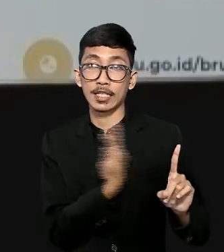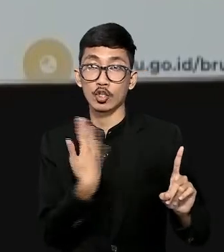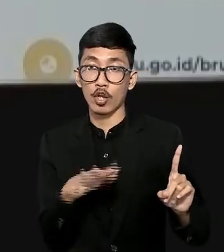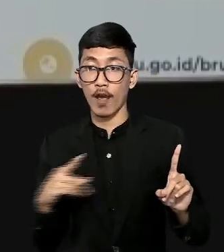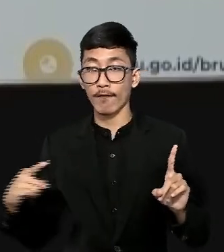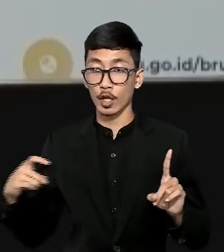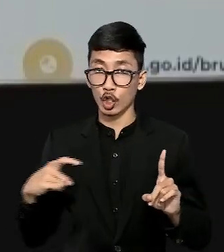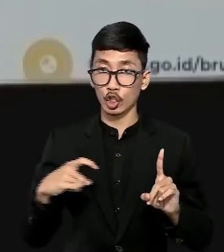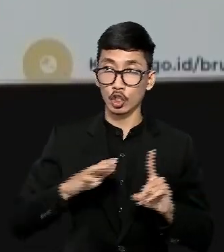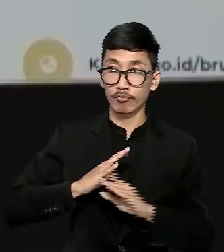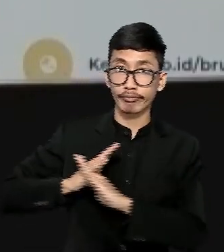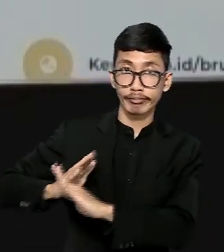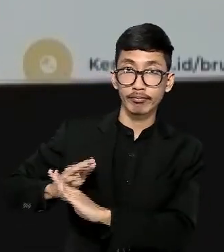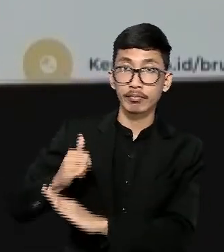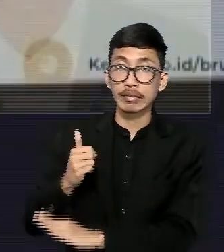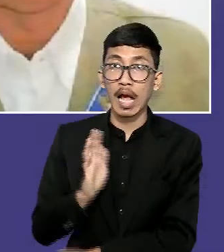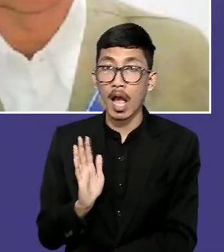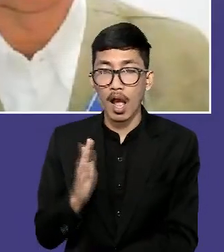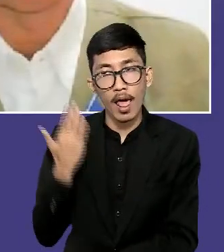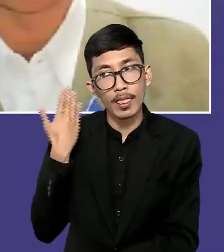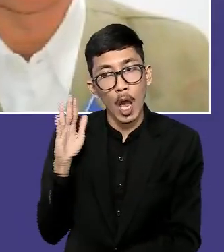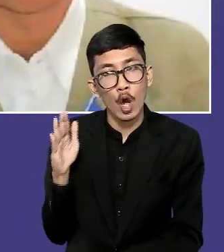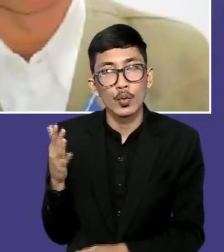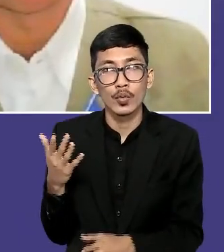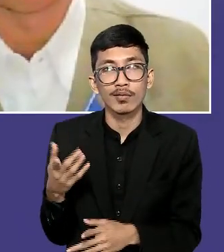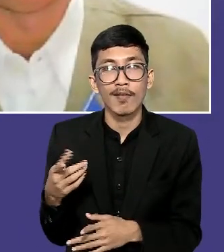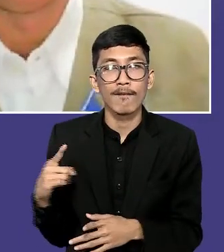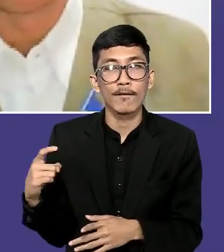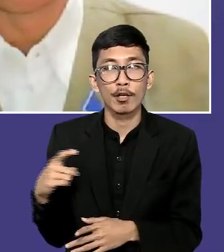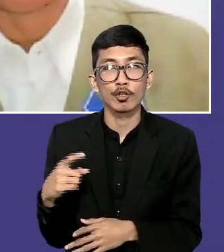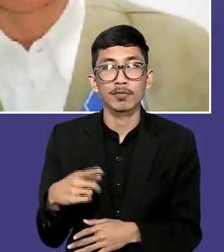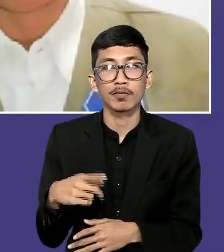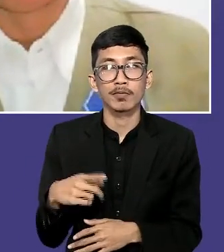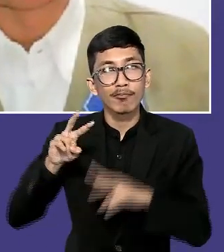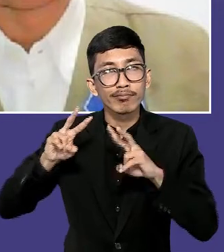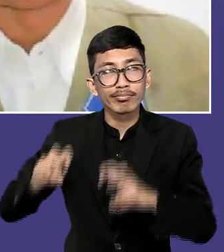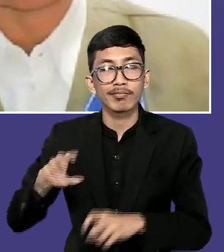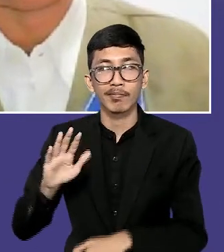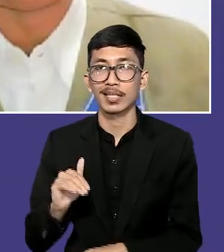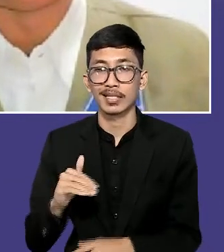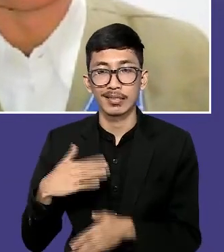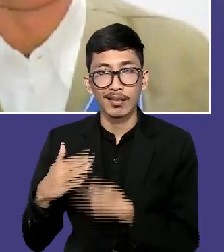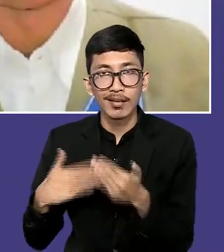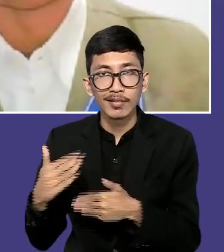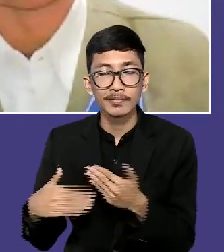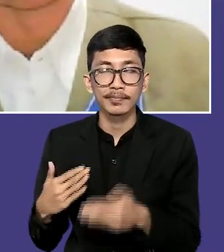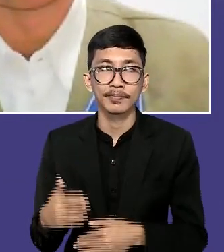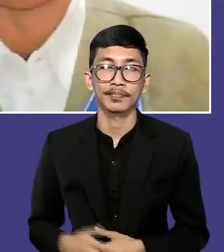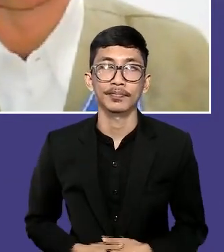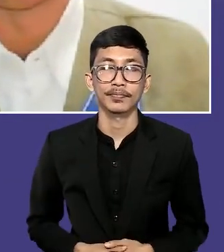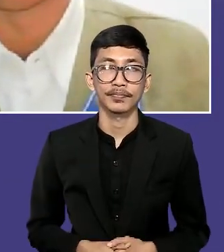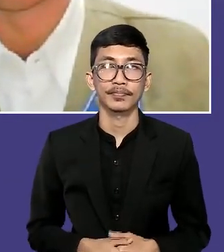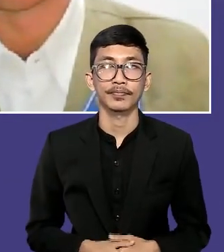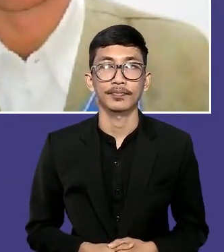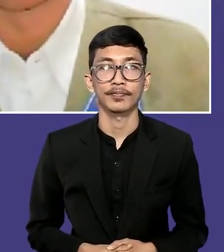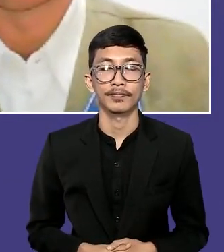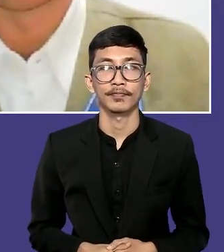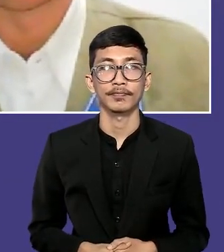mungkin reinvite infeksi pada penyintas kokpit dan yang lain-lainnya nah ini yang masih masih masih belum